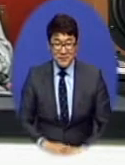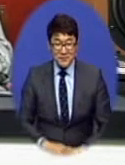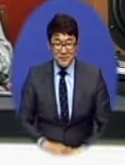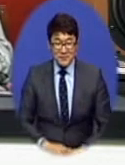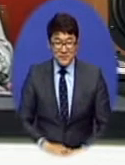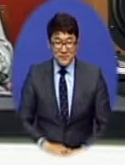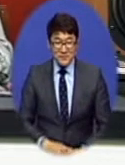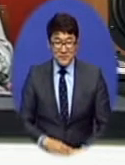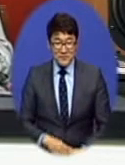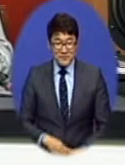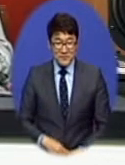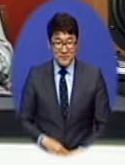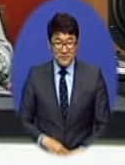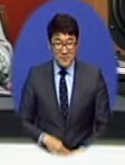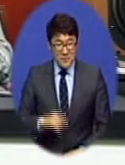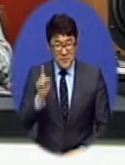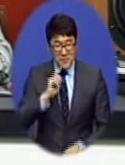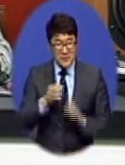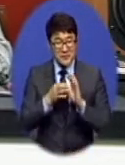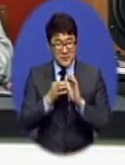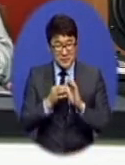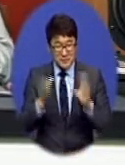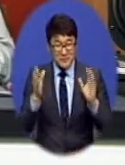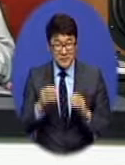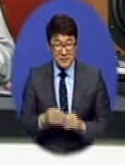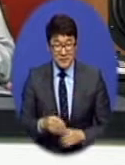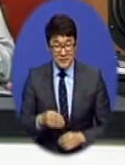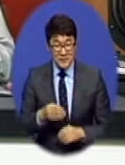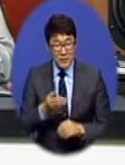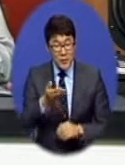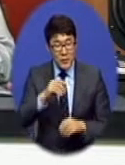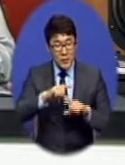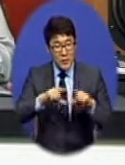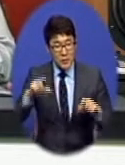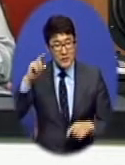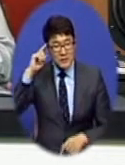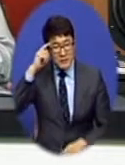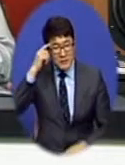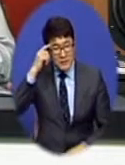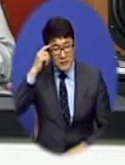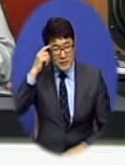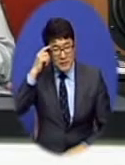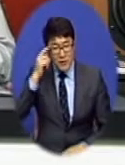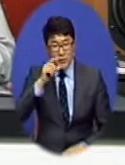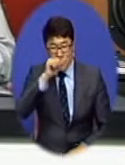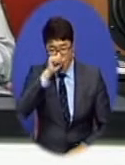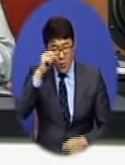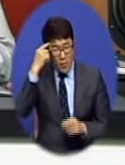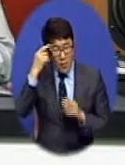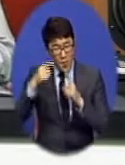뭐 비슷한데 네. 그런데 그 생각하는 분들이 네. 좀 건설적으로